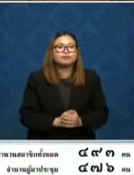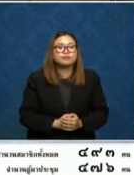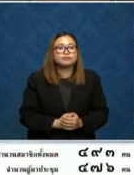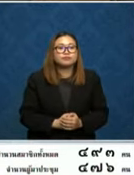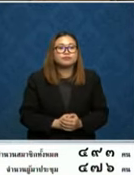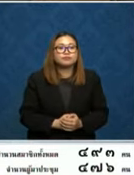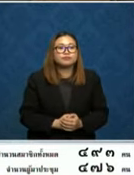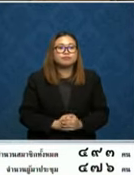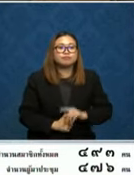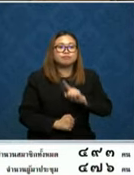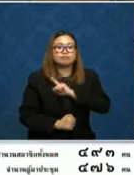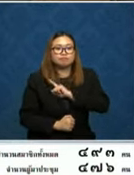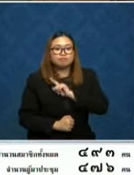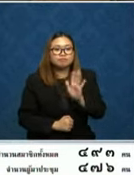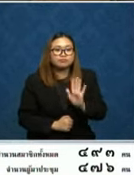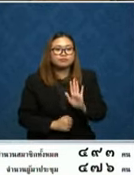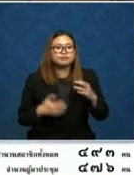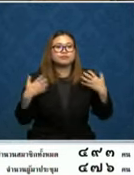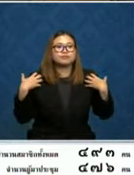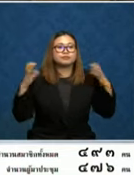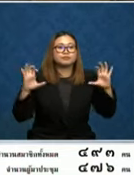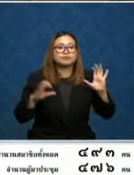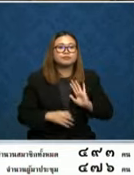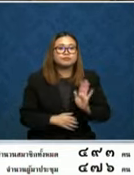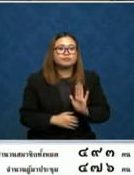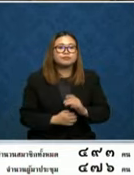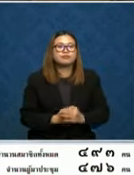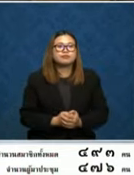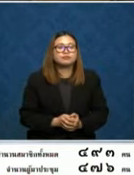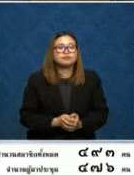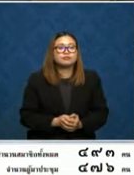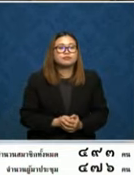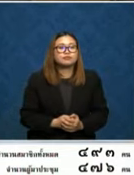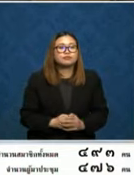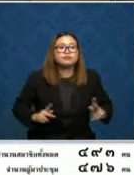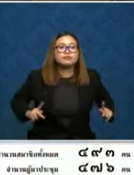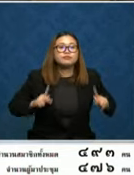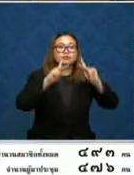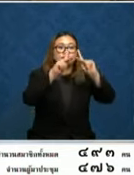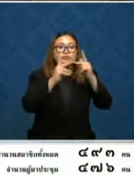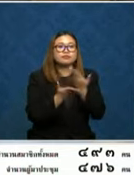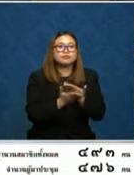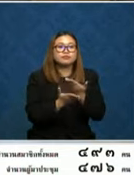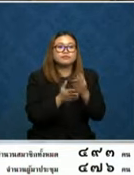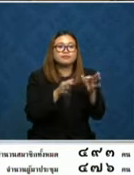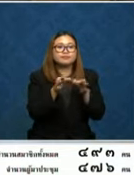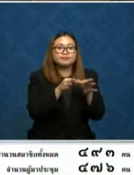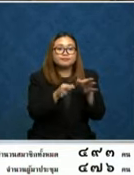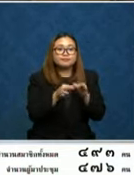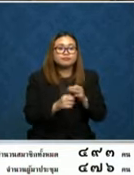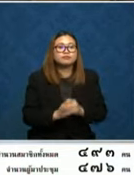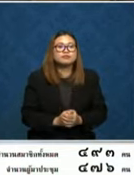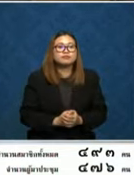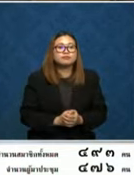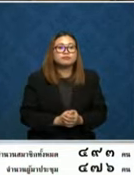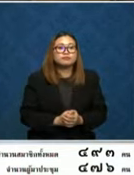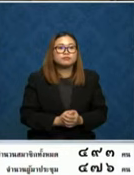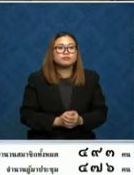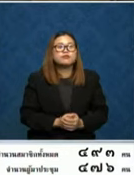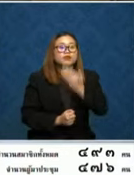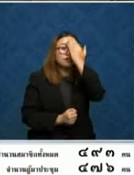ไม่ใช่ให้มาอภิปรายในส่วนของกระทรวงการคลังเนื่องจากว่ากระทรวงการคลังเป็นผู้